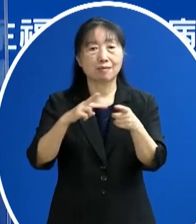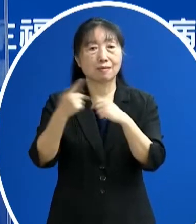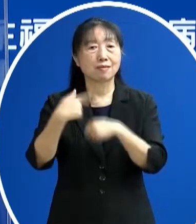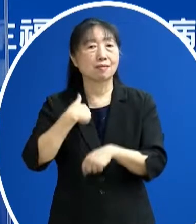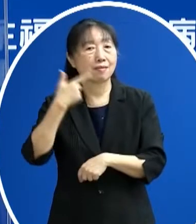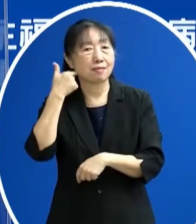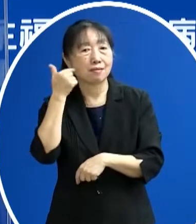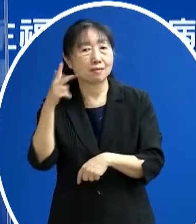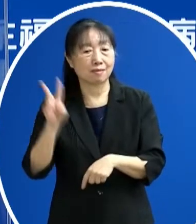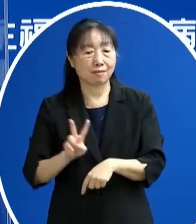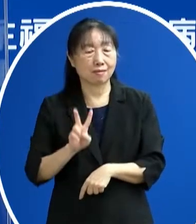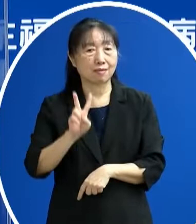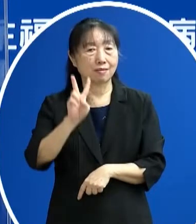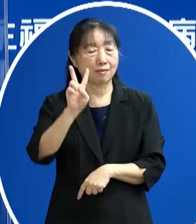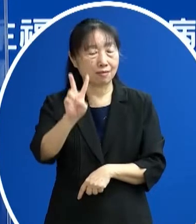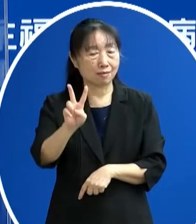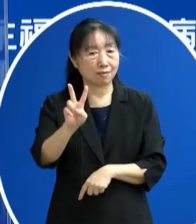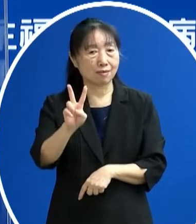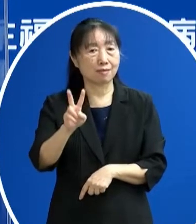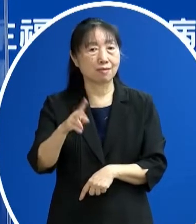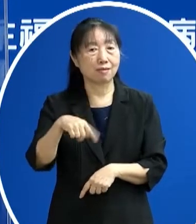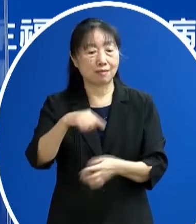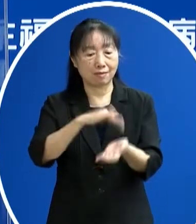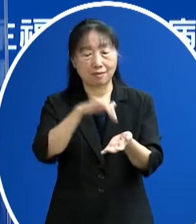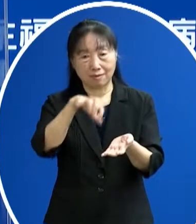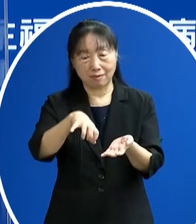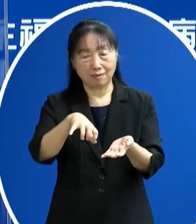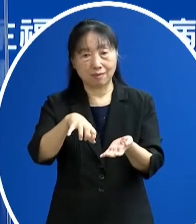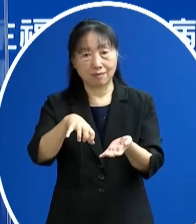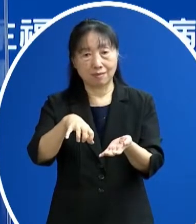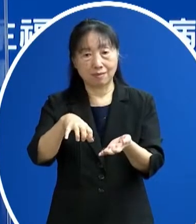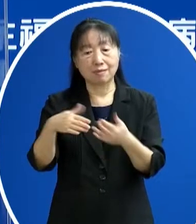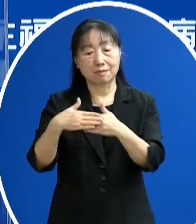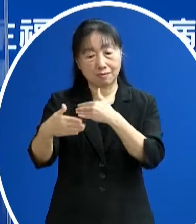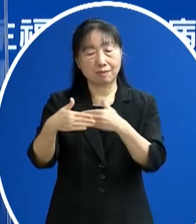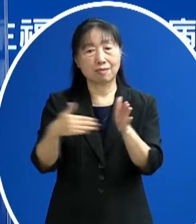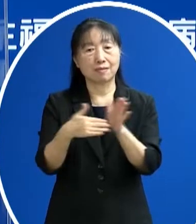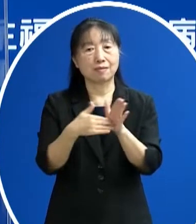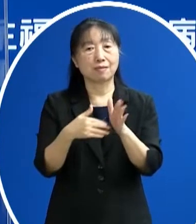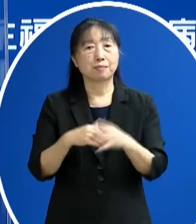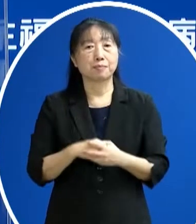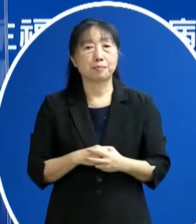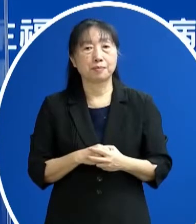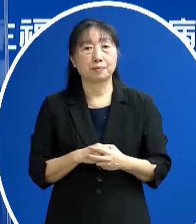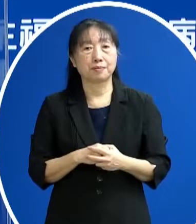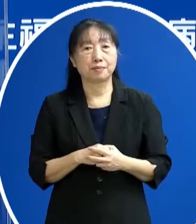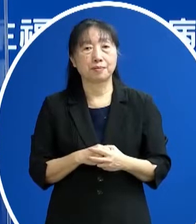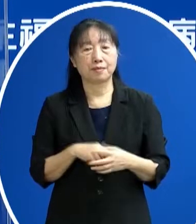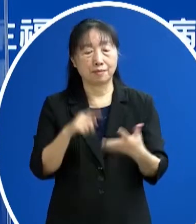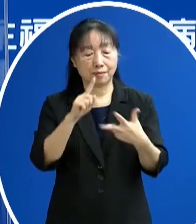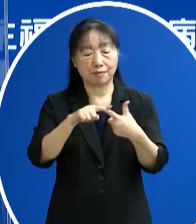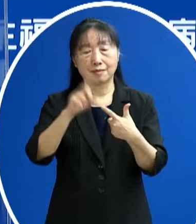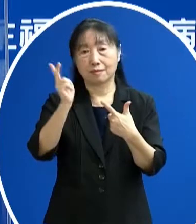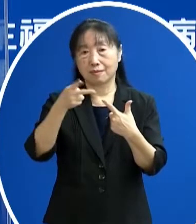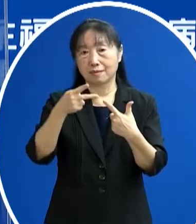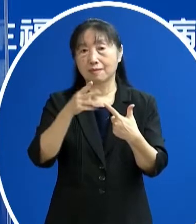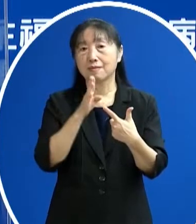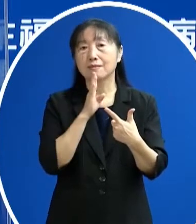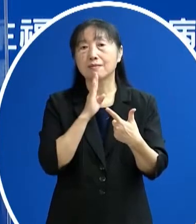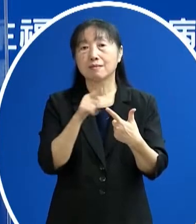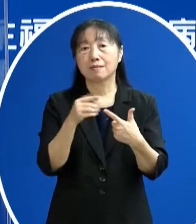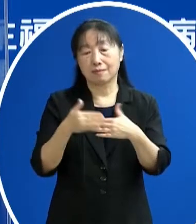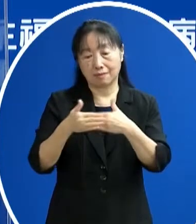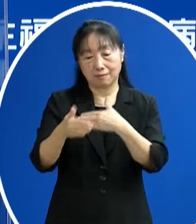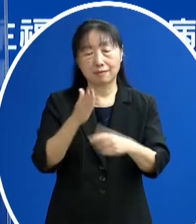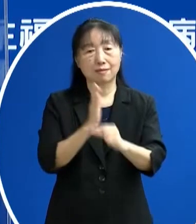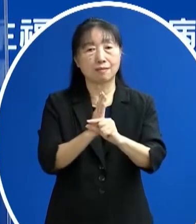一起哈到啊一起就在医院就隔离起来，所以那然后次子也是一样是